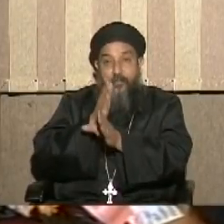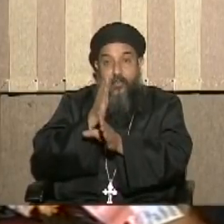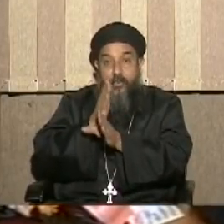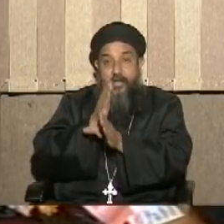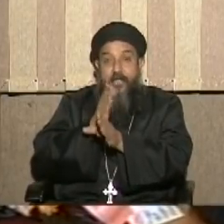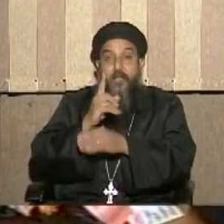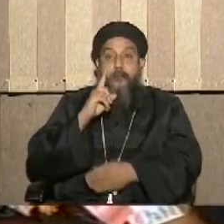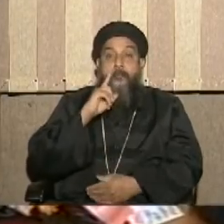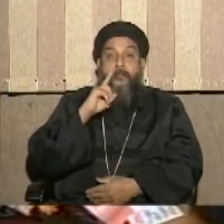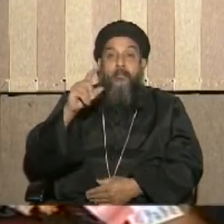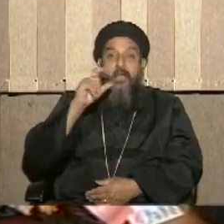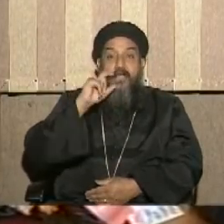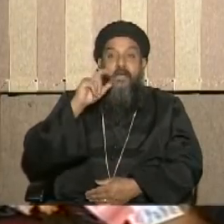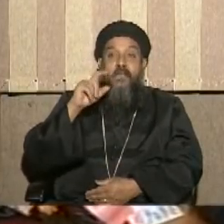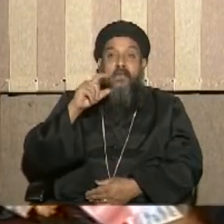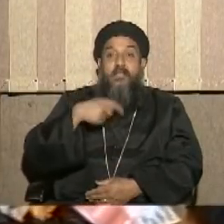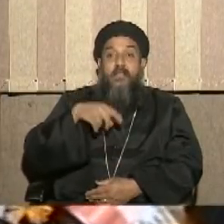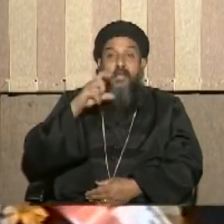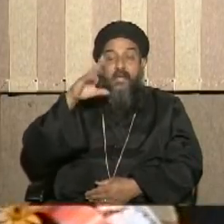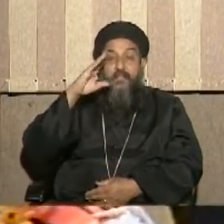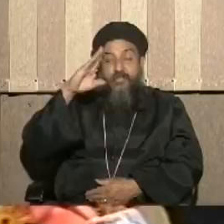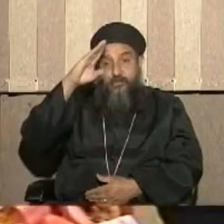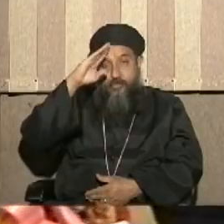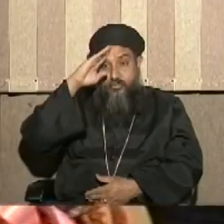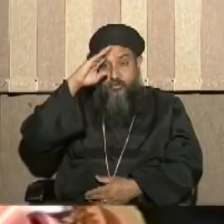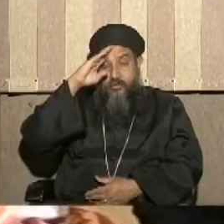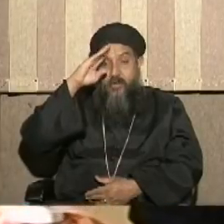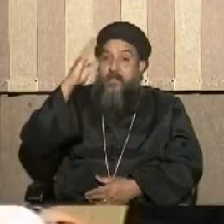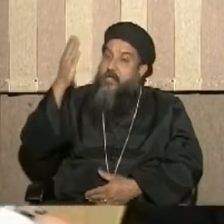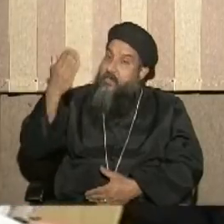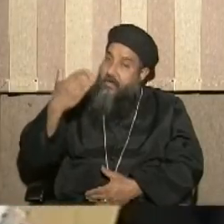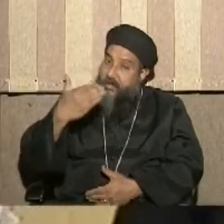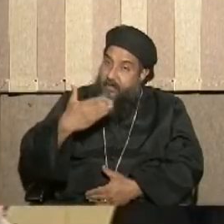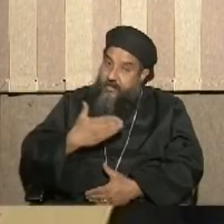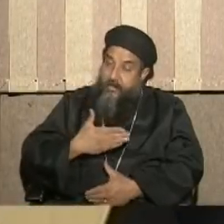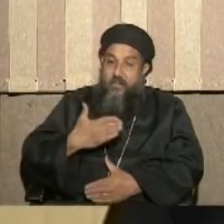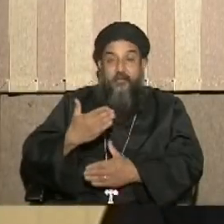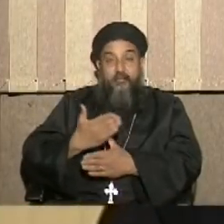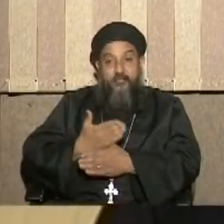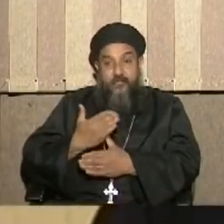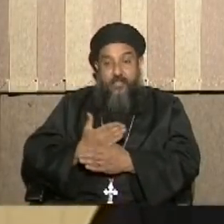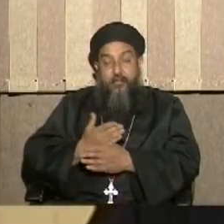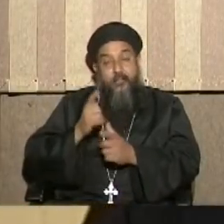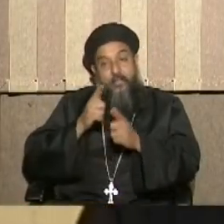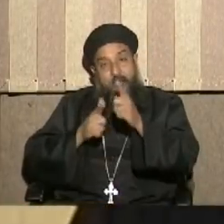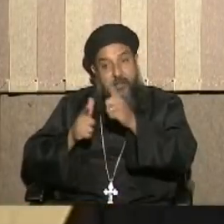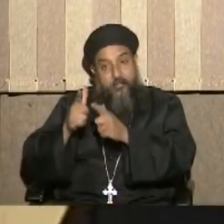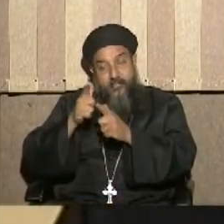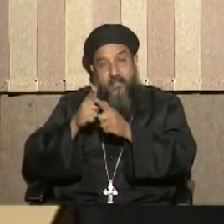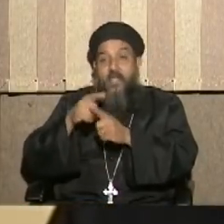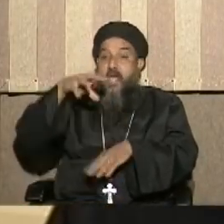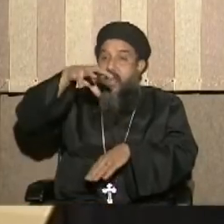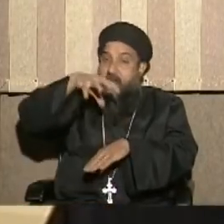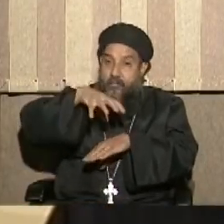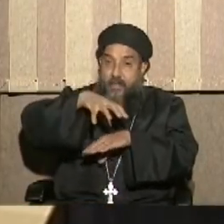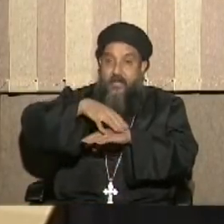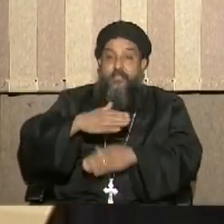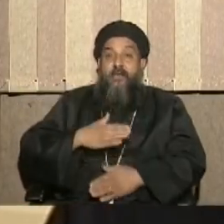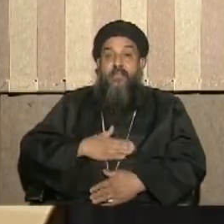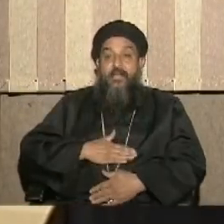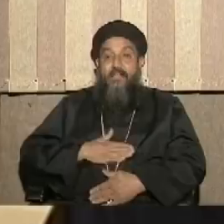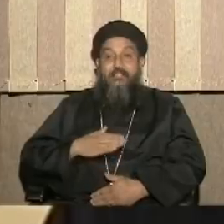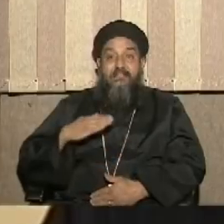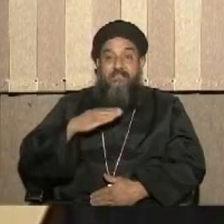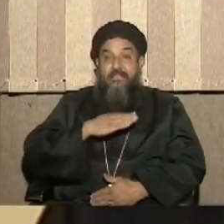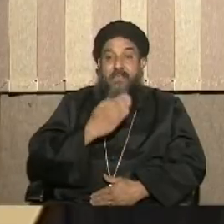والمخرج الفاضل الأستاذ ماجد توفيق الذي قام بالحضور خصيصا إلى قارة أستراليا لكي يتعرف